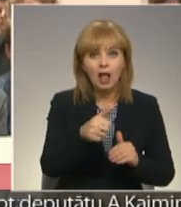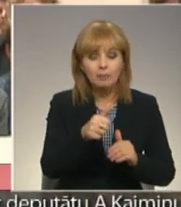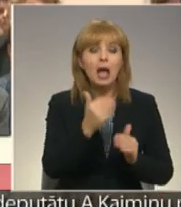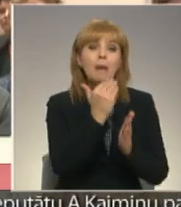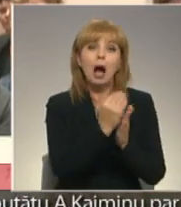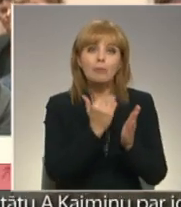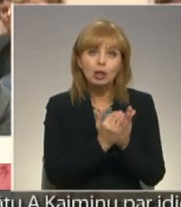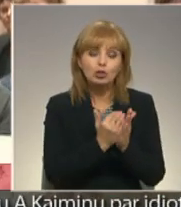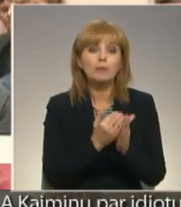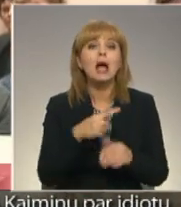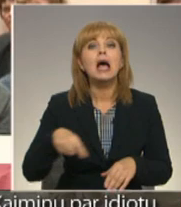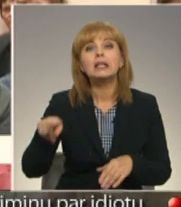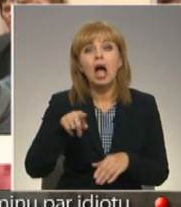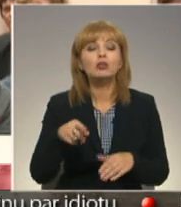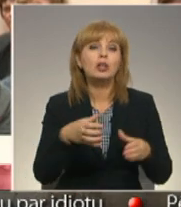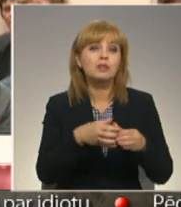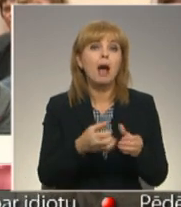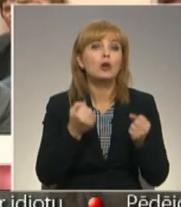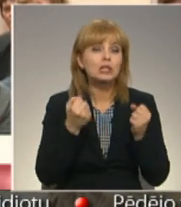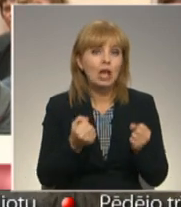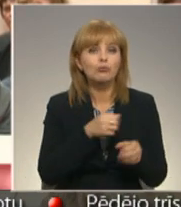pamatnostādnēm ir nacionālo spēku stiprināšana, kas var tikt